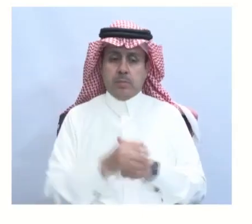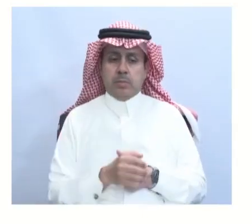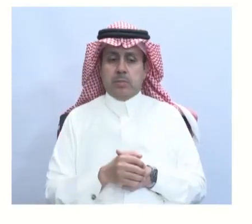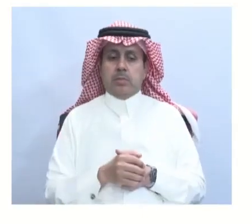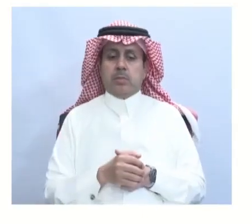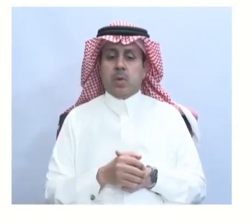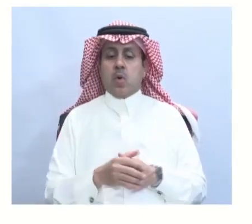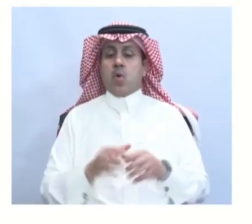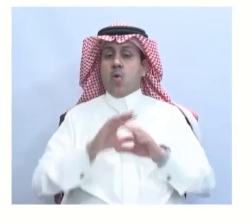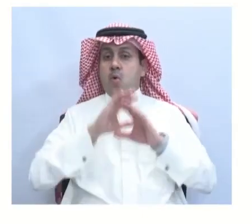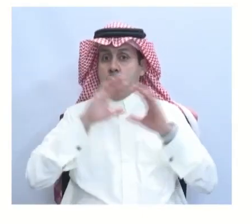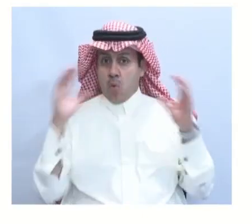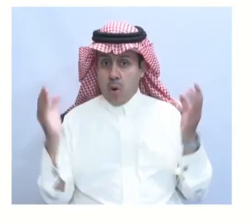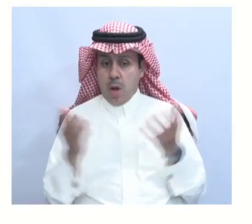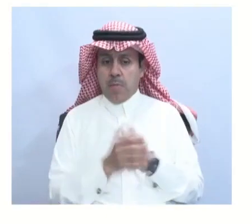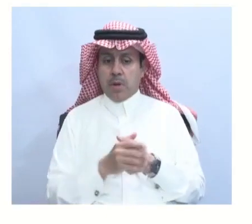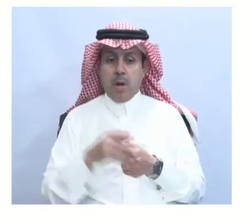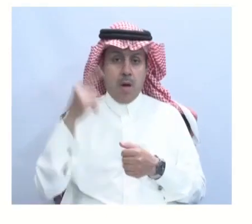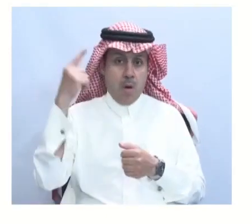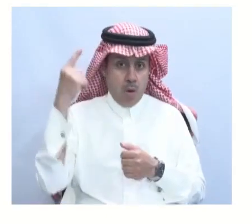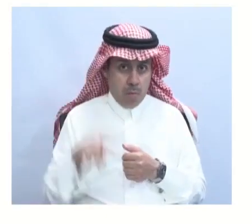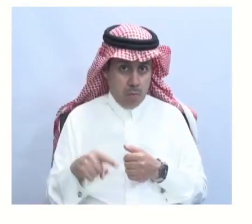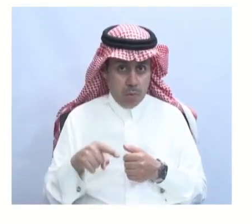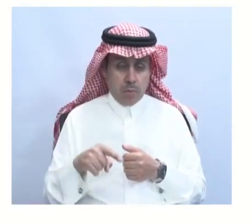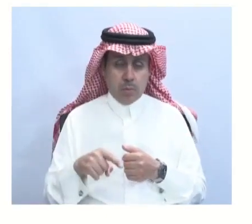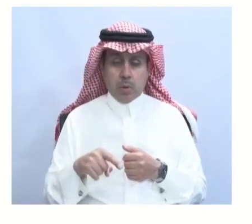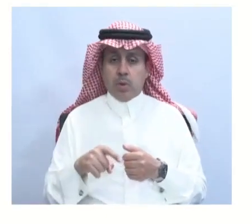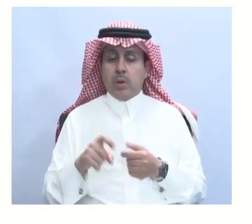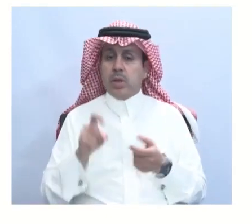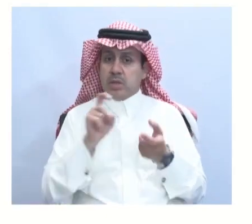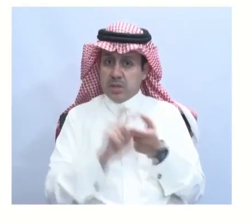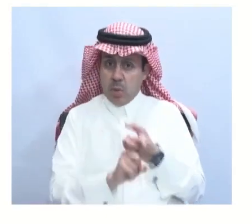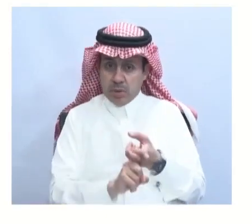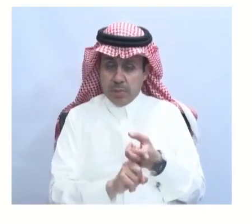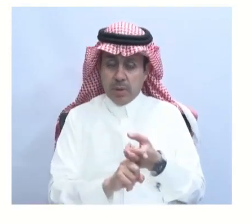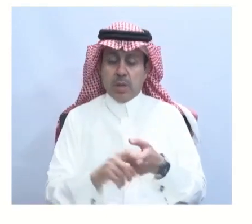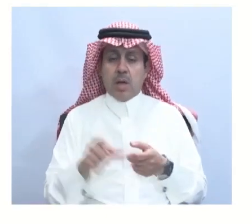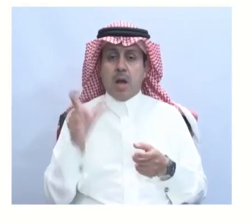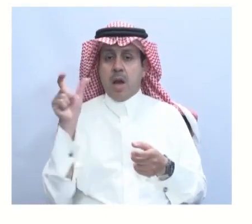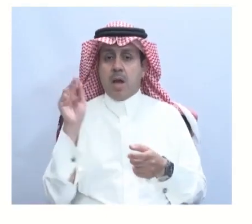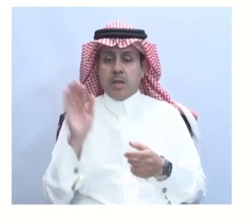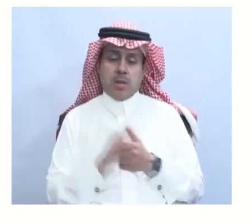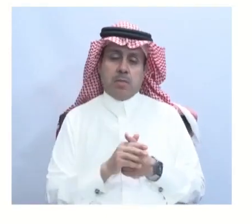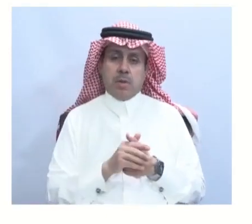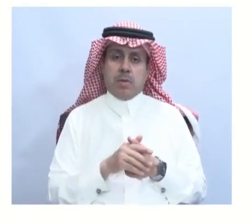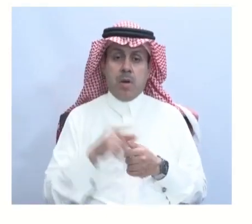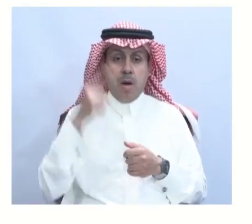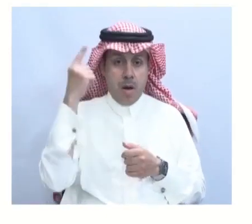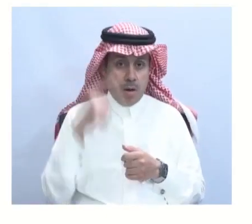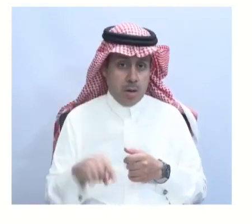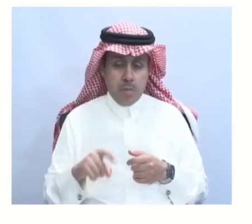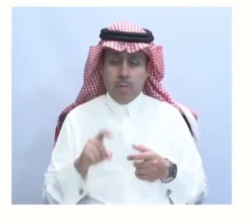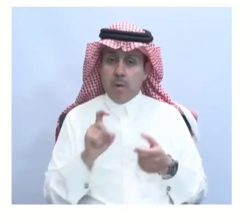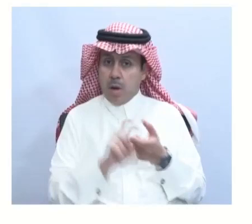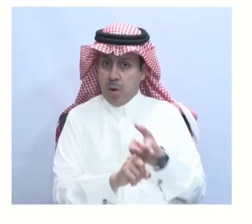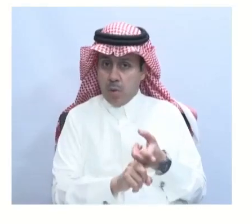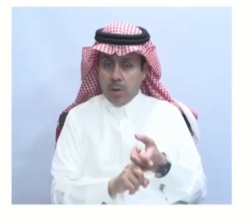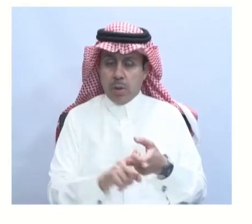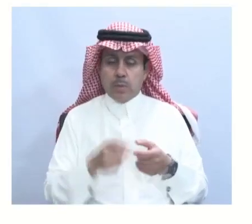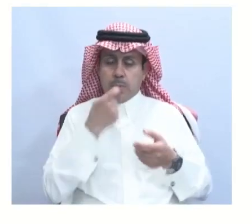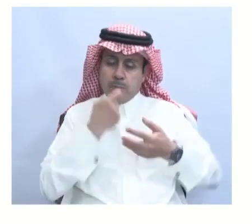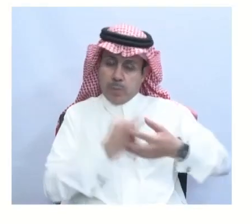كل قاعده كل من يحرم نكاحهن من النسب يحرم نكاحهن من